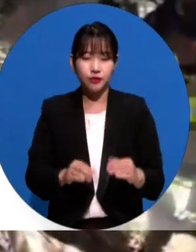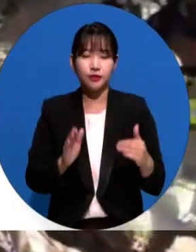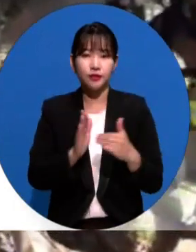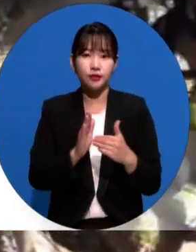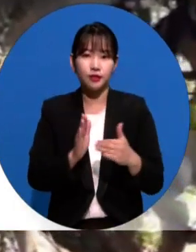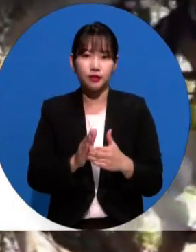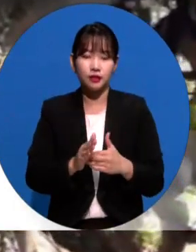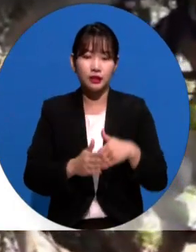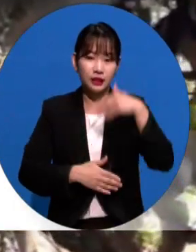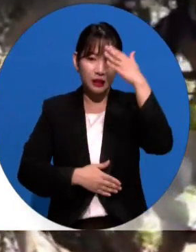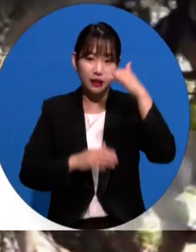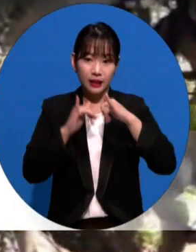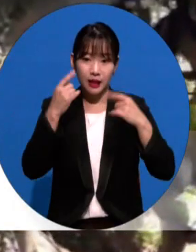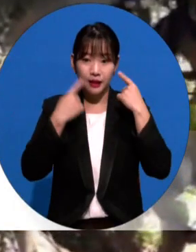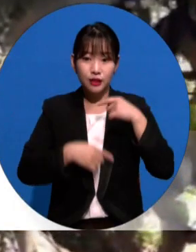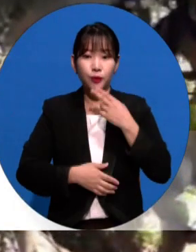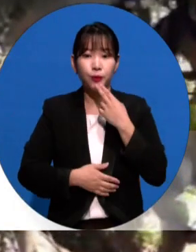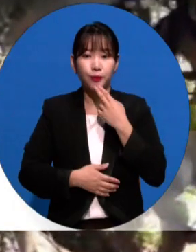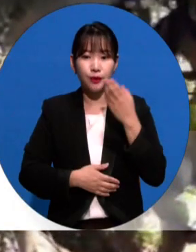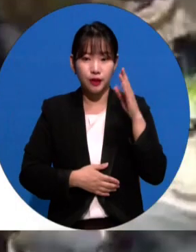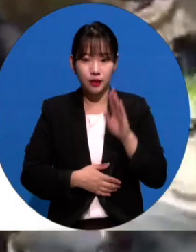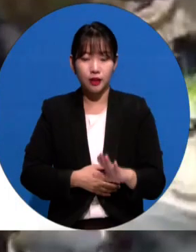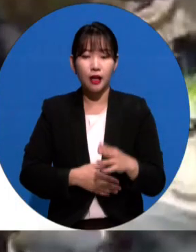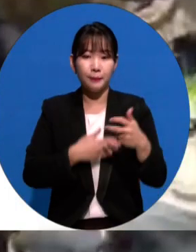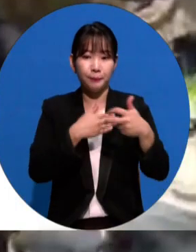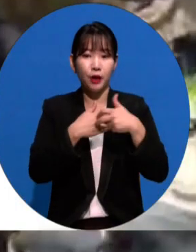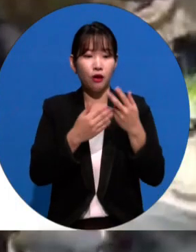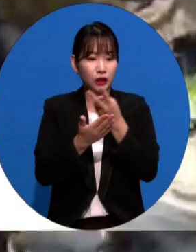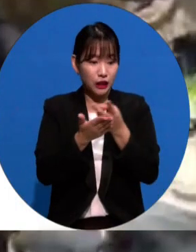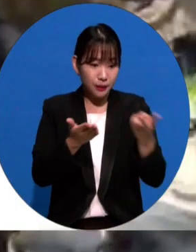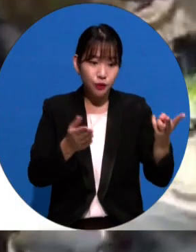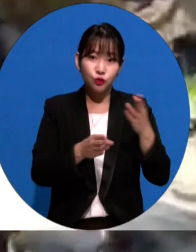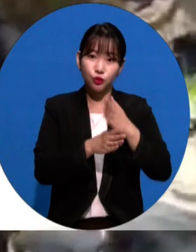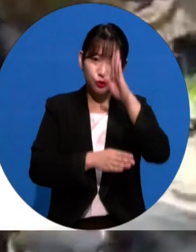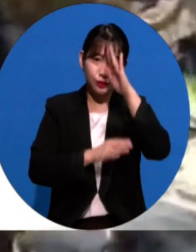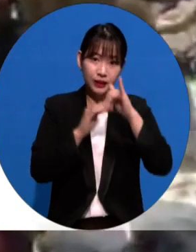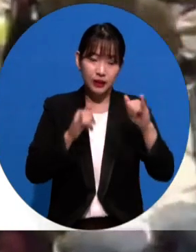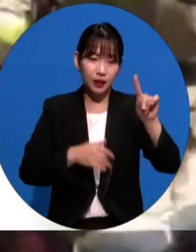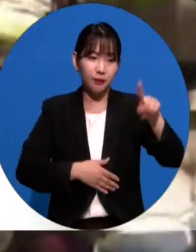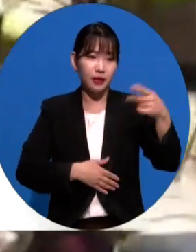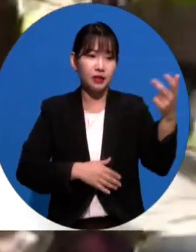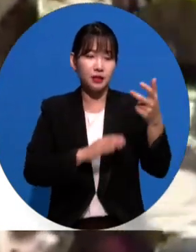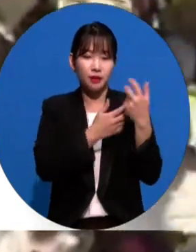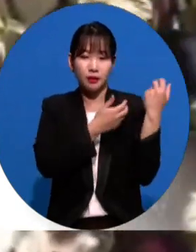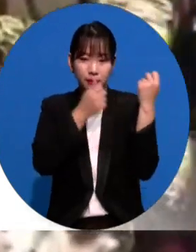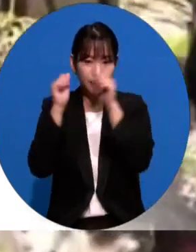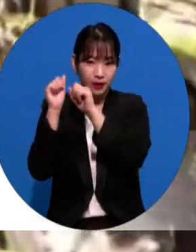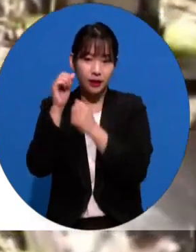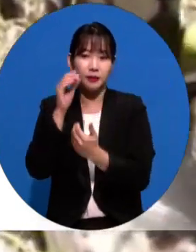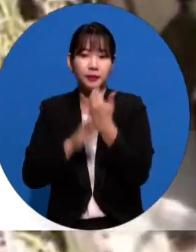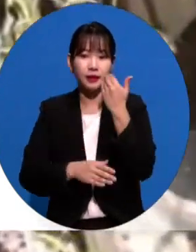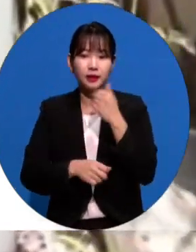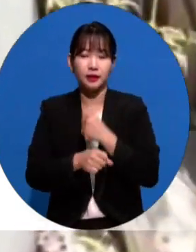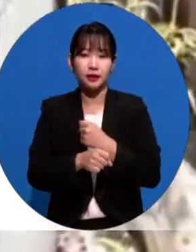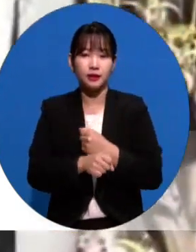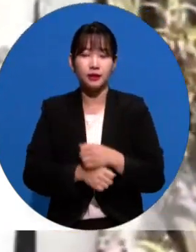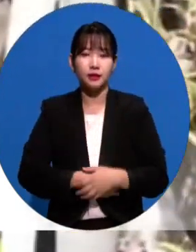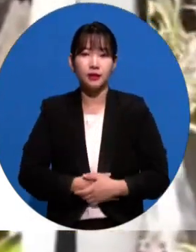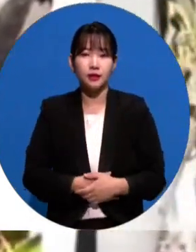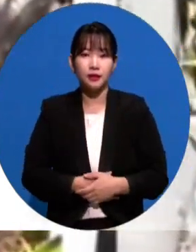진화됐습니다. 다행히 인명피해는 없었지만 병원에 입원해 있던 환자 등 170여 명이 대피하는 소동이